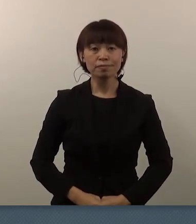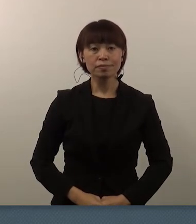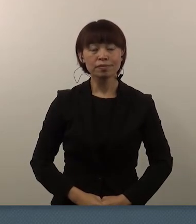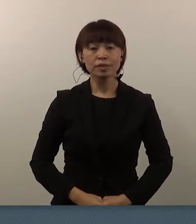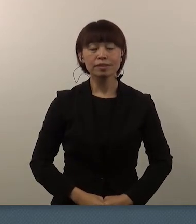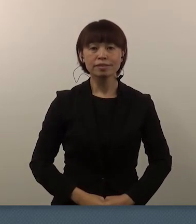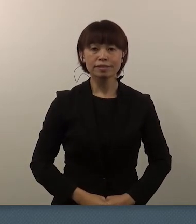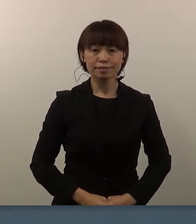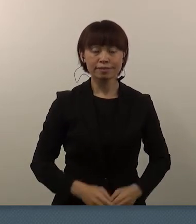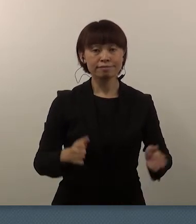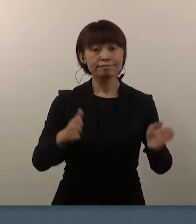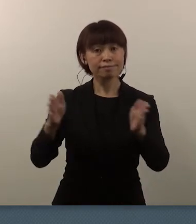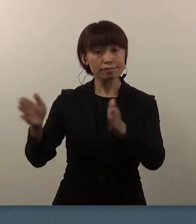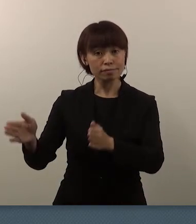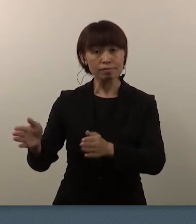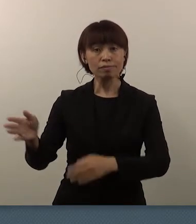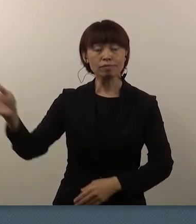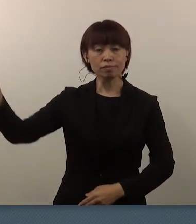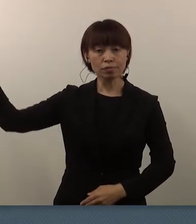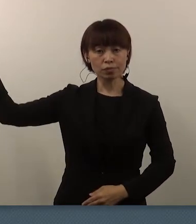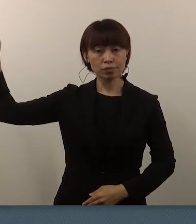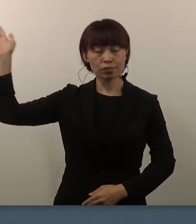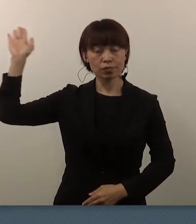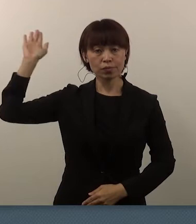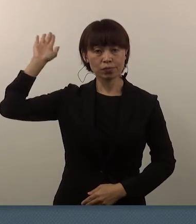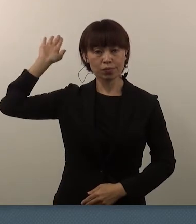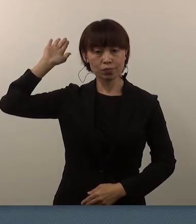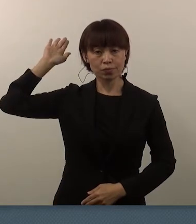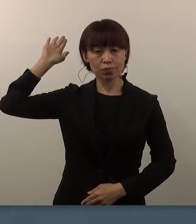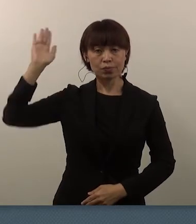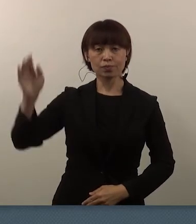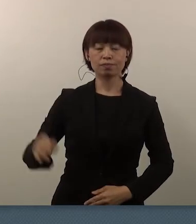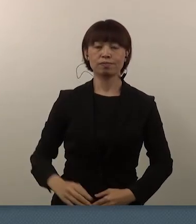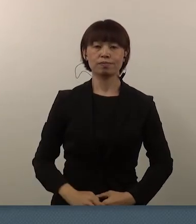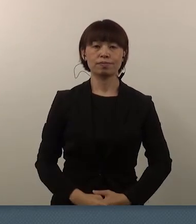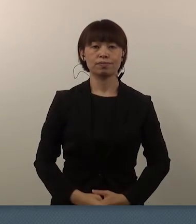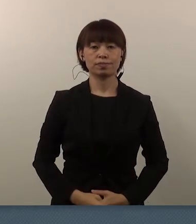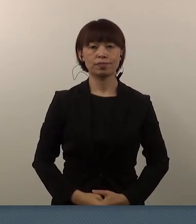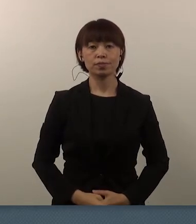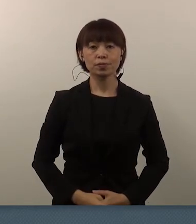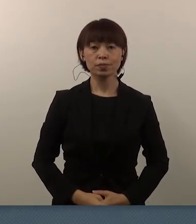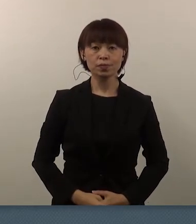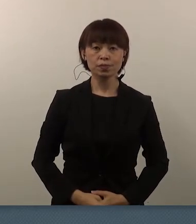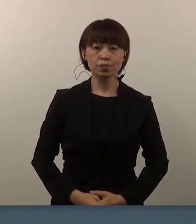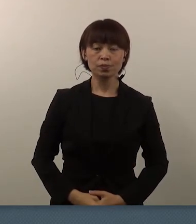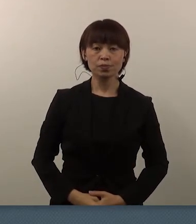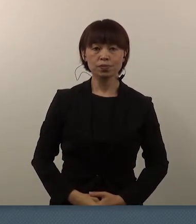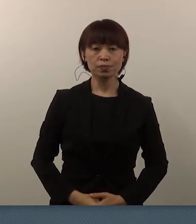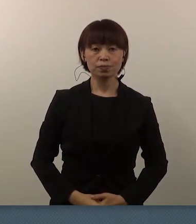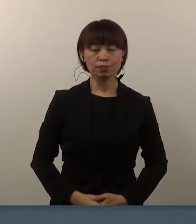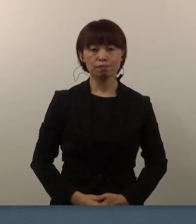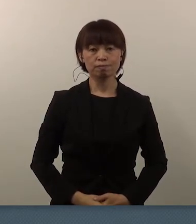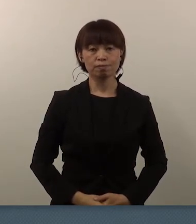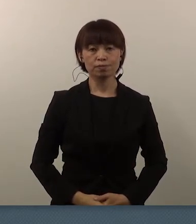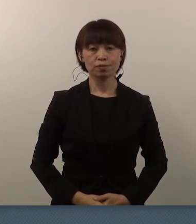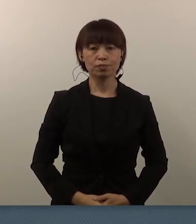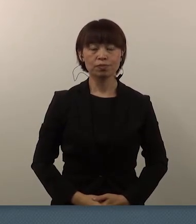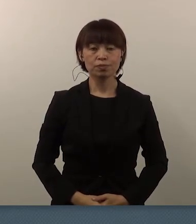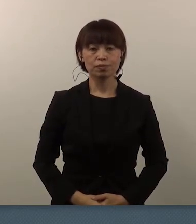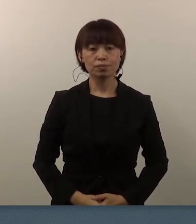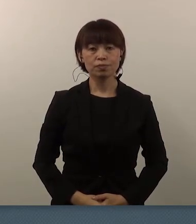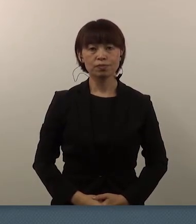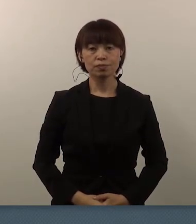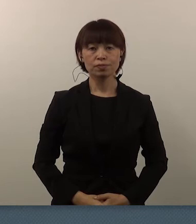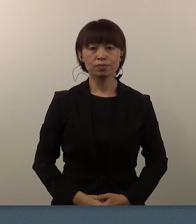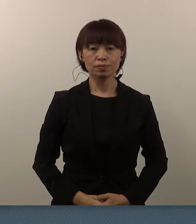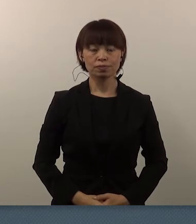次に東京2020大会はもう目前、2年前記念イベント in 神奈川を開催についてです